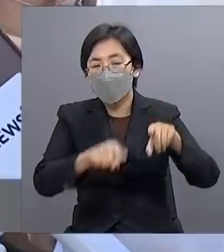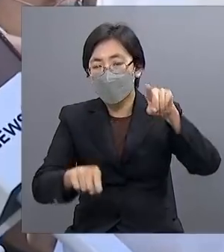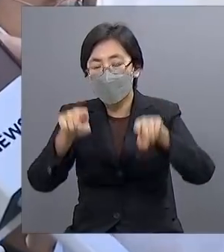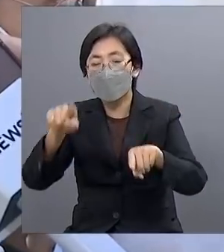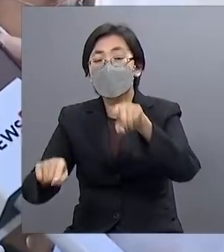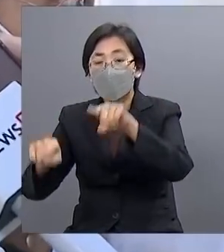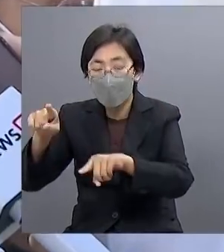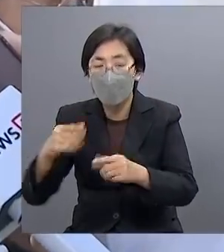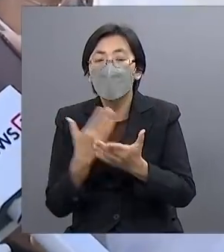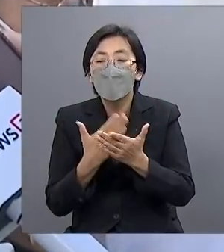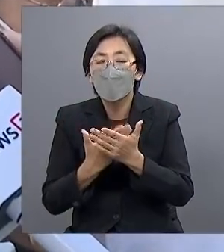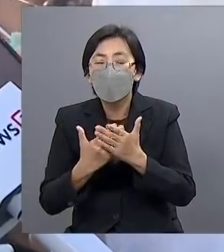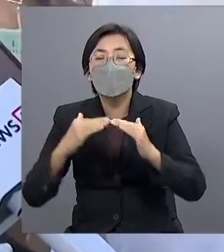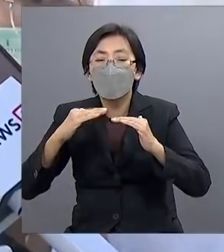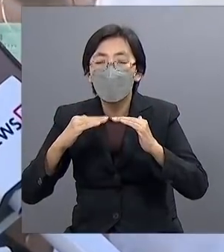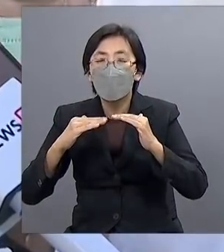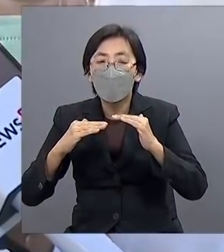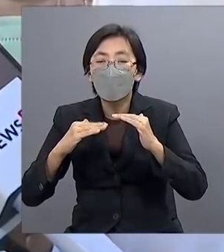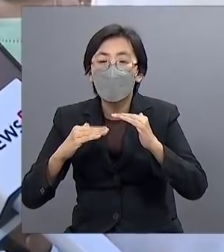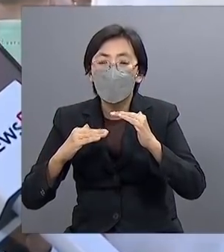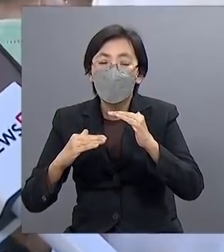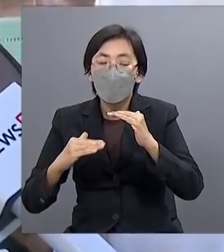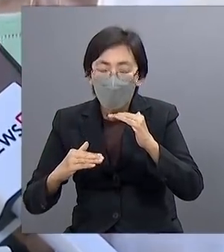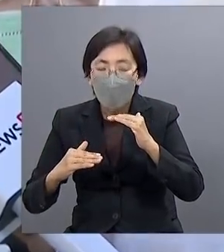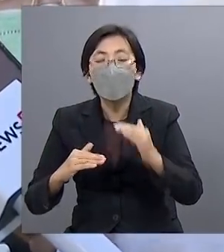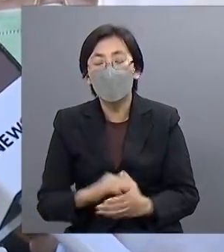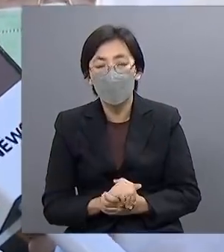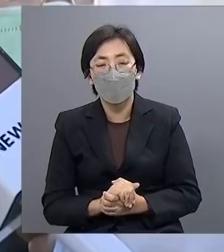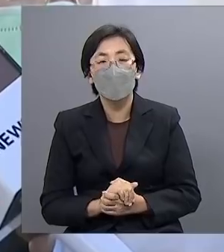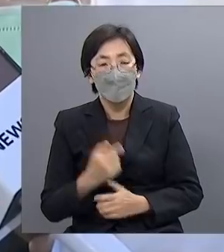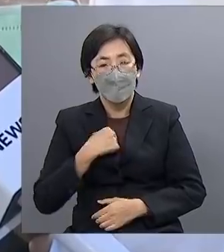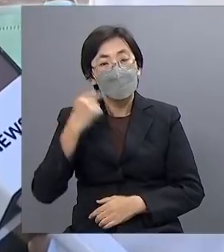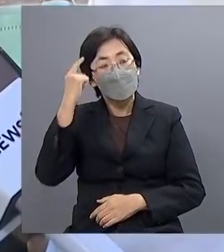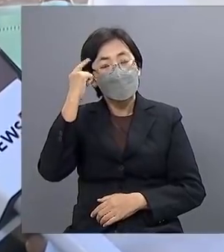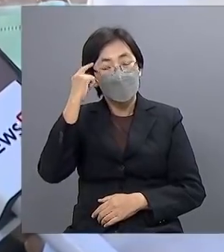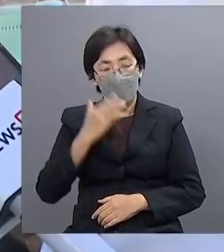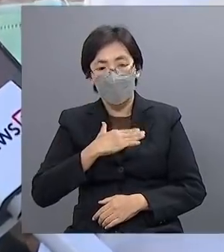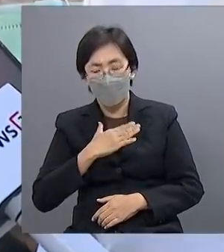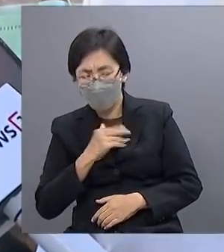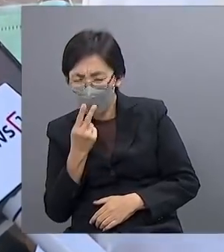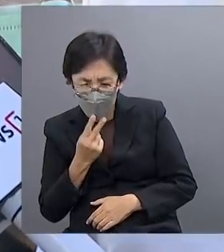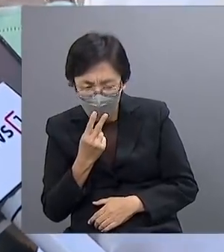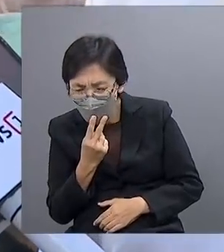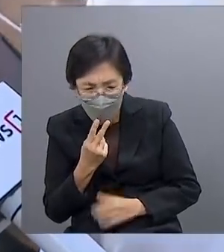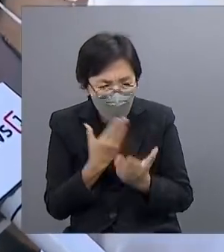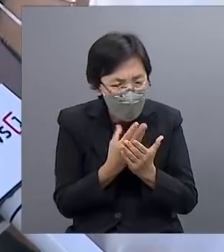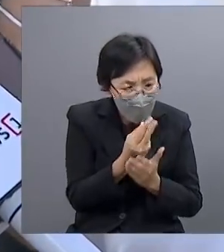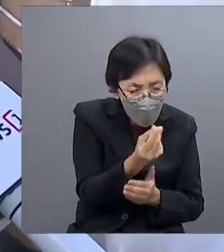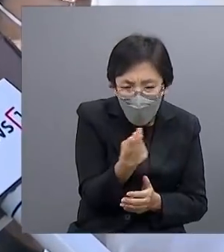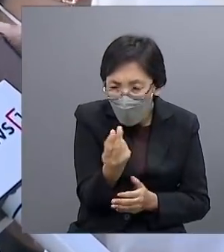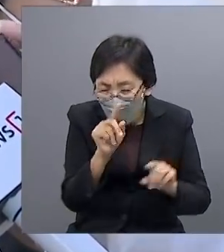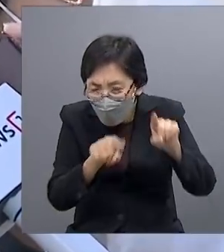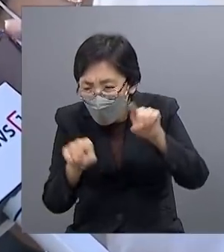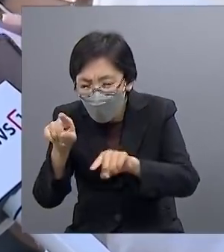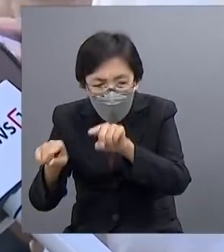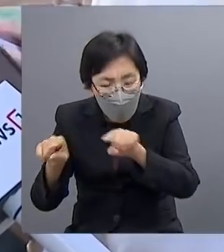เริ่มมีการปรับลดลงอีกแล้วนะครับเราก็คิดว่าเราก็จะติดตามอย่างใกล้ชิดแล้วก็ขอความร่วมมือนะครับตรวจสอบนะครับแล้วก็ขอความร่วมมือแล้วก็